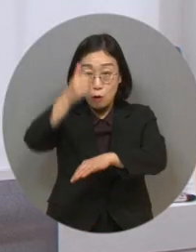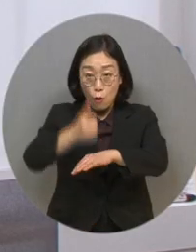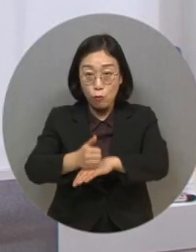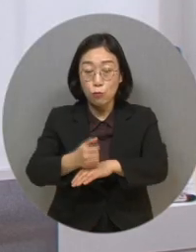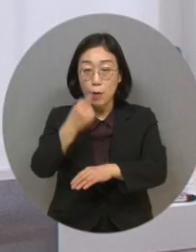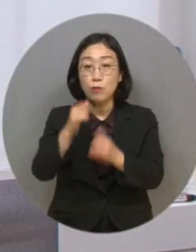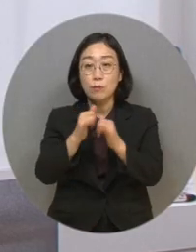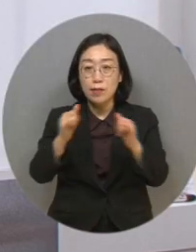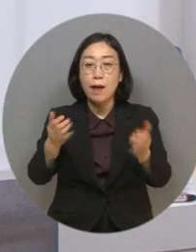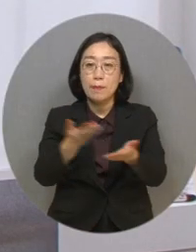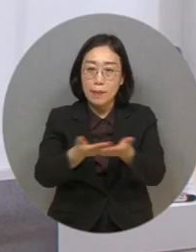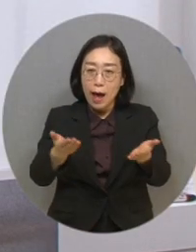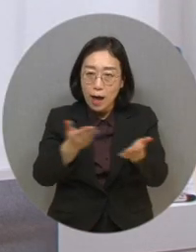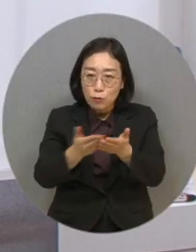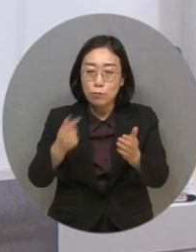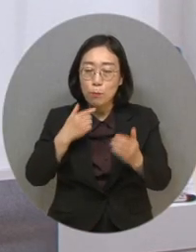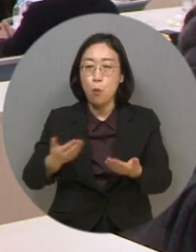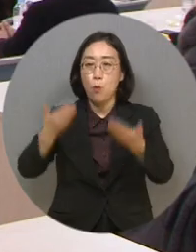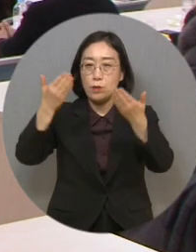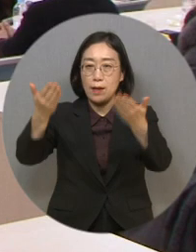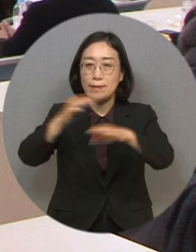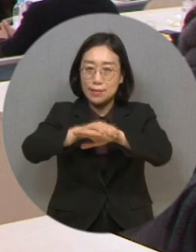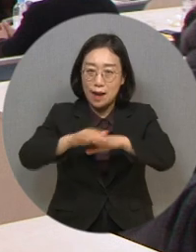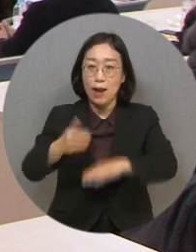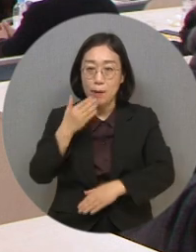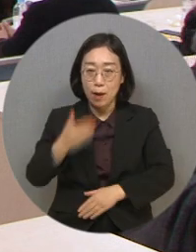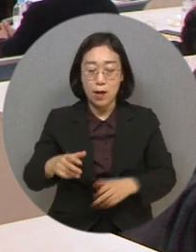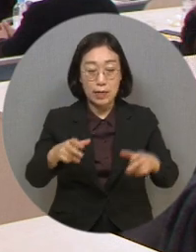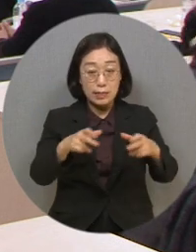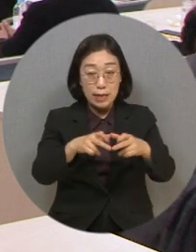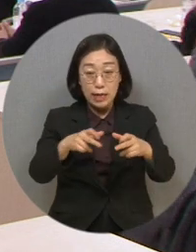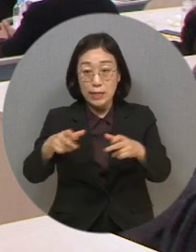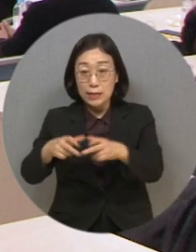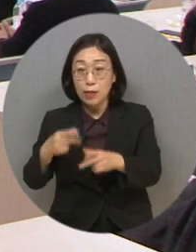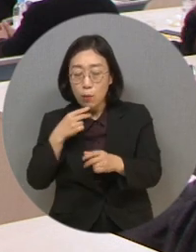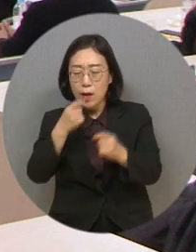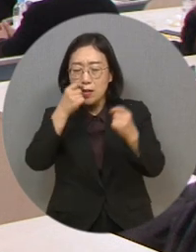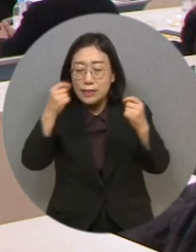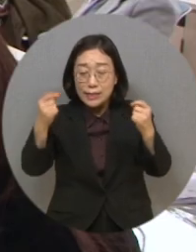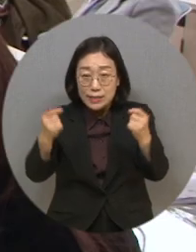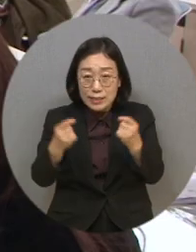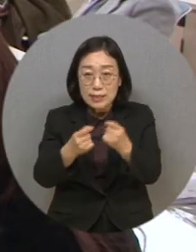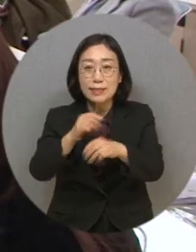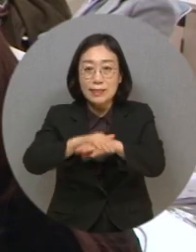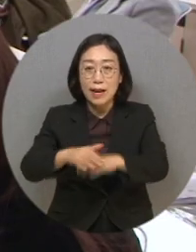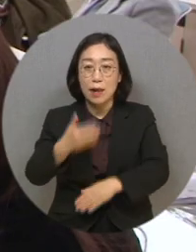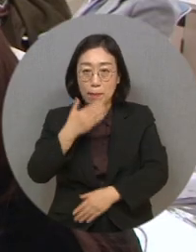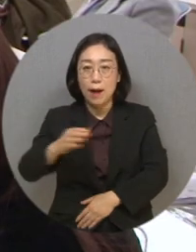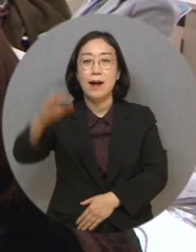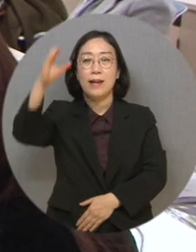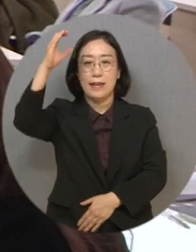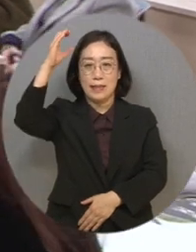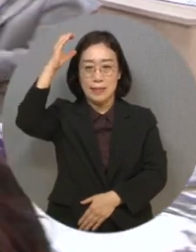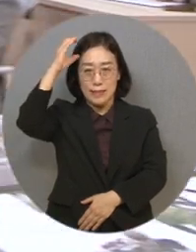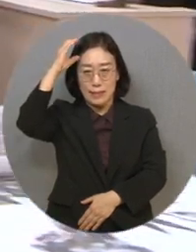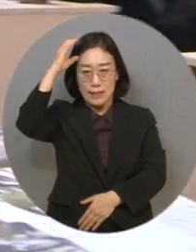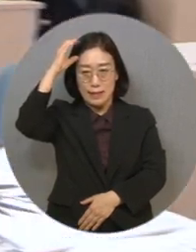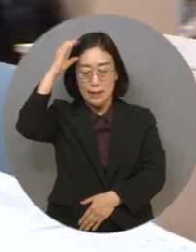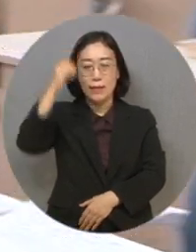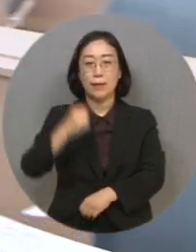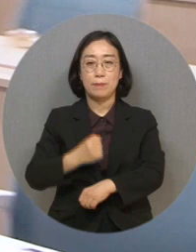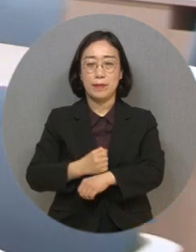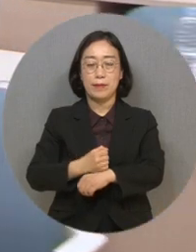모두가 나눔과 봉사를 신청하고 장애인과 비장애인 사이를 좁혀 나갈 수 있기를 기대해 봅니다. 복지TV